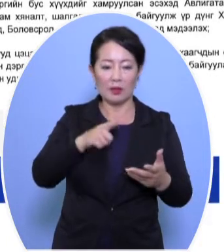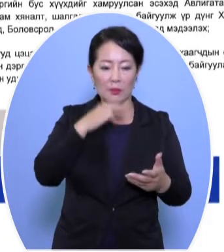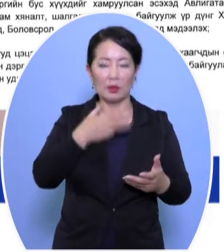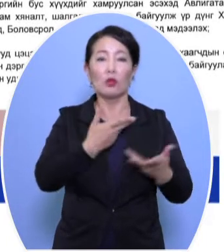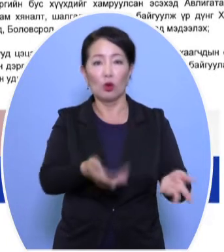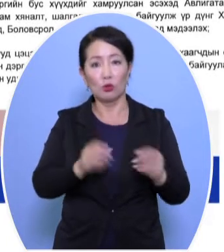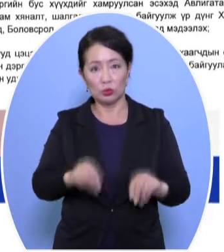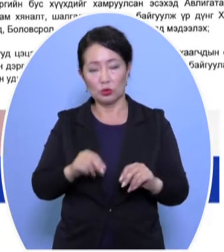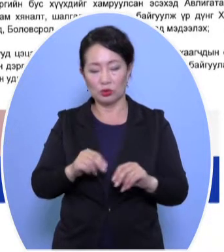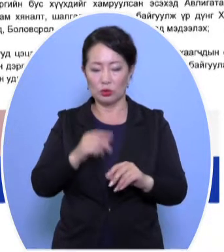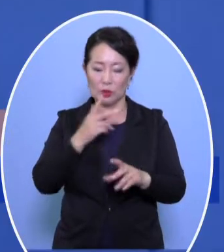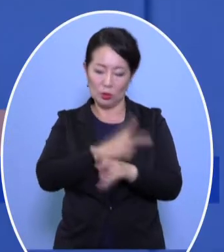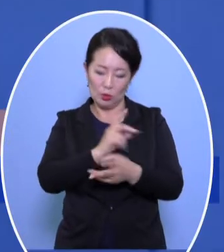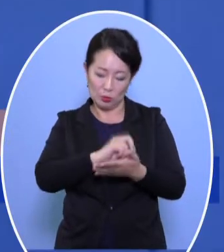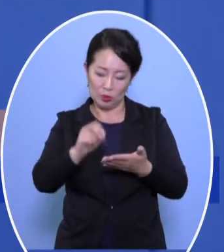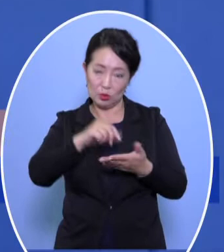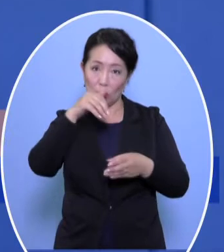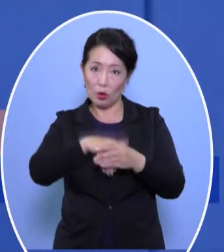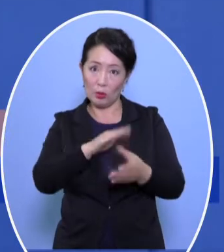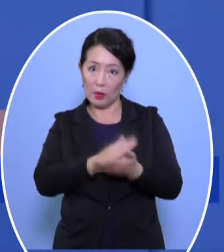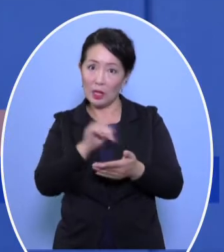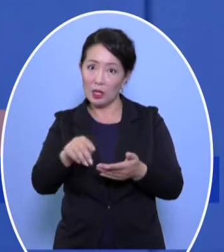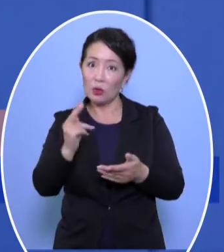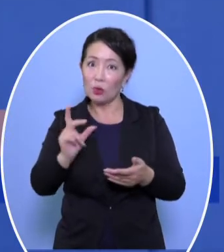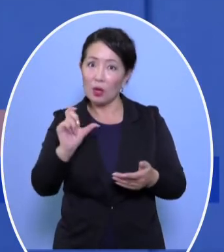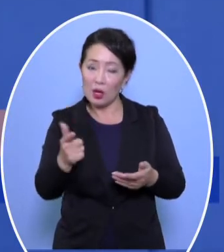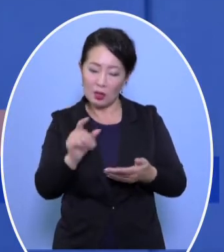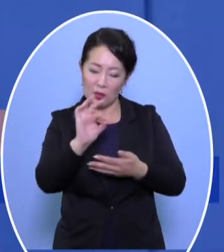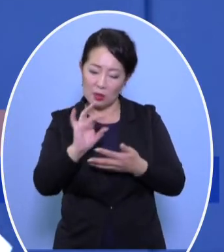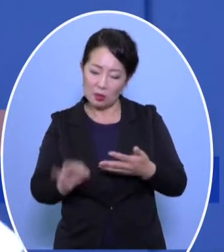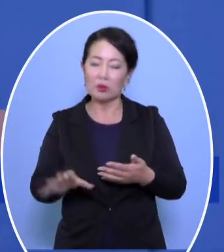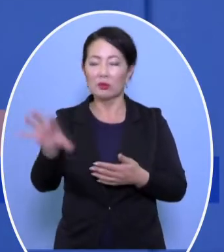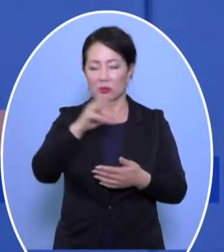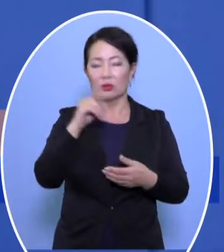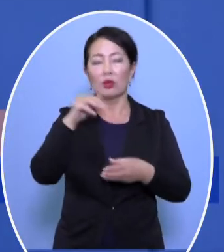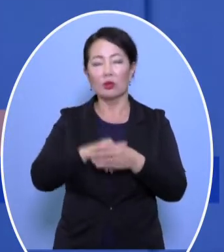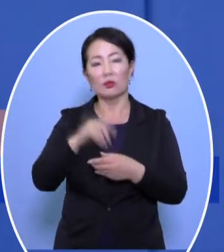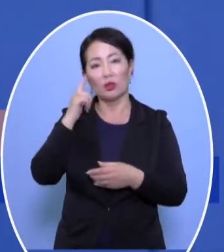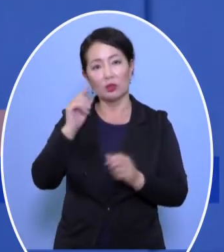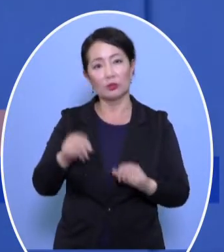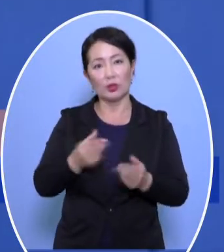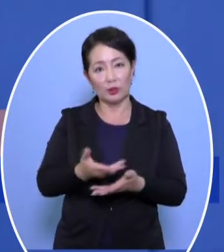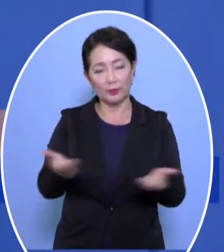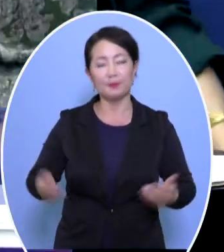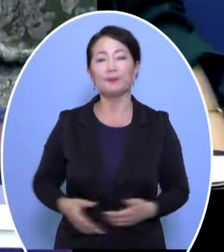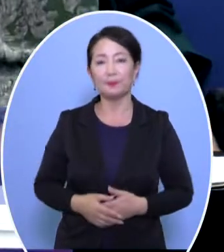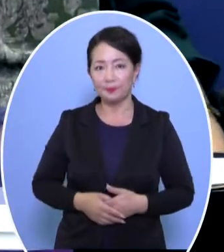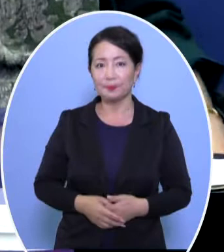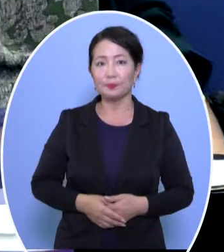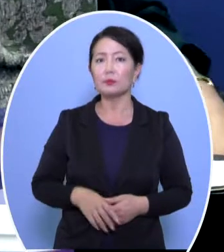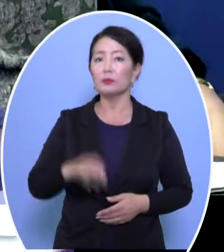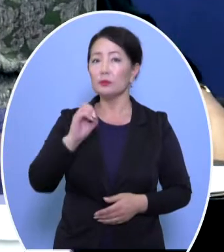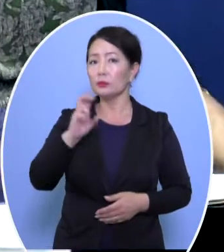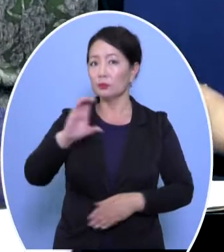юм. Хойд өдрөө утга заагаад өгсөн байдаг. Тэр энэ үргүүдийг л багны хэрэгжүүлэх юм байна гэдэг таар ойлгох хэрэгтэй.